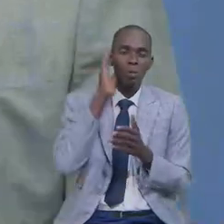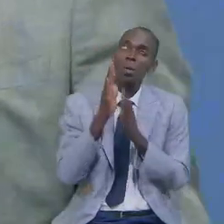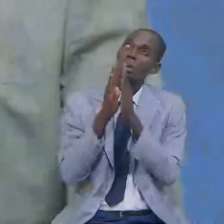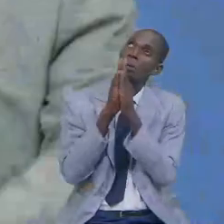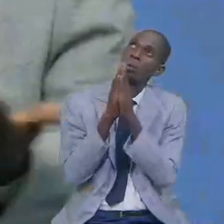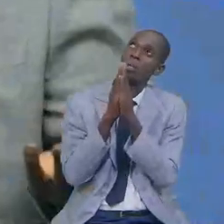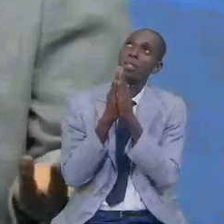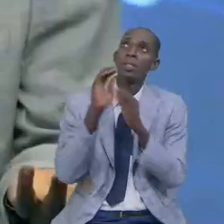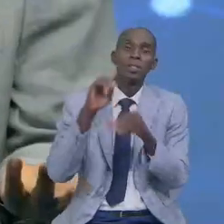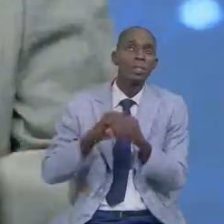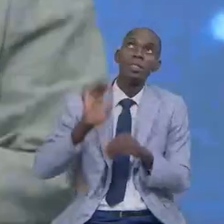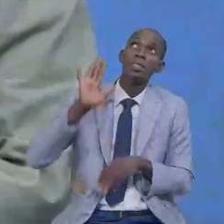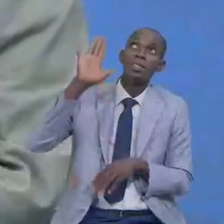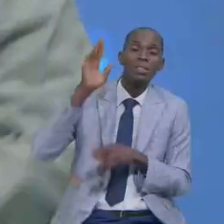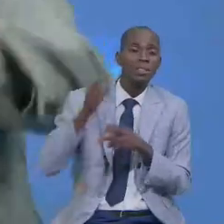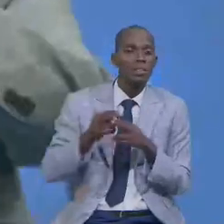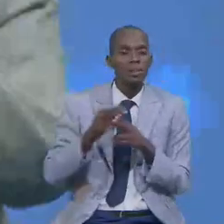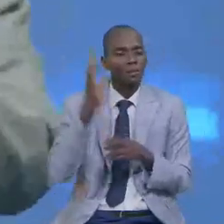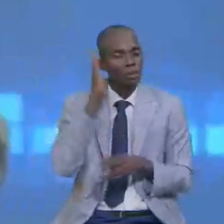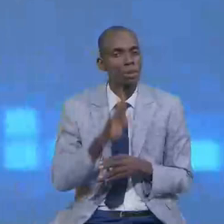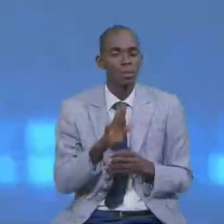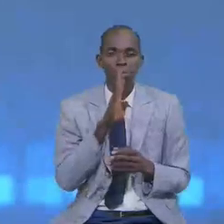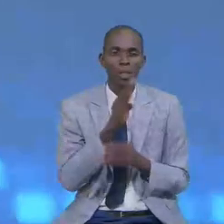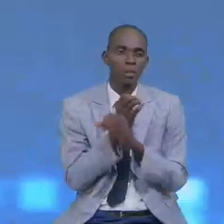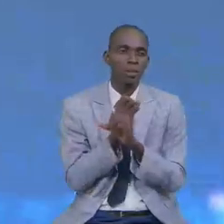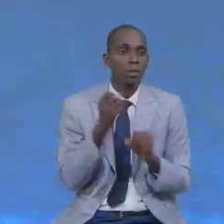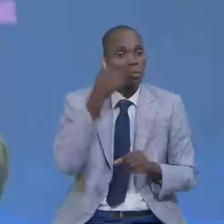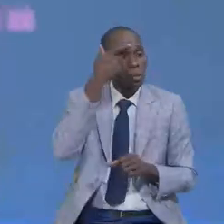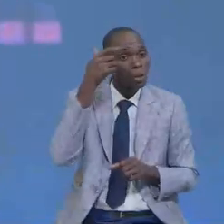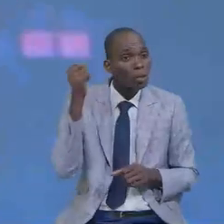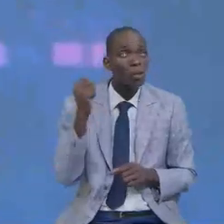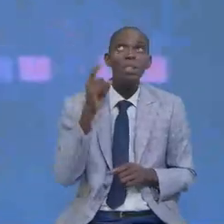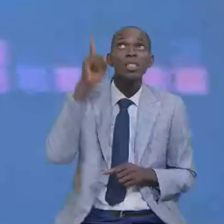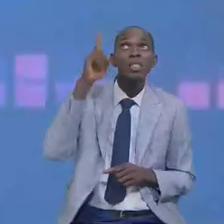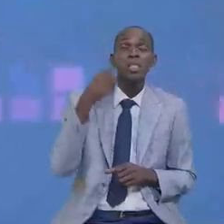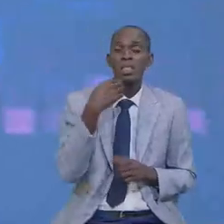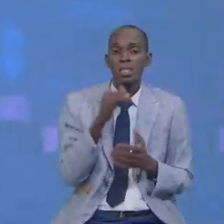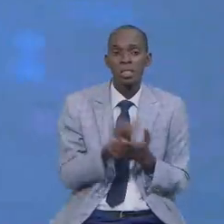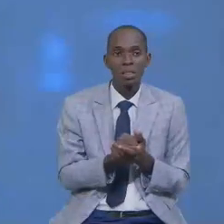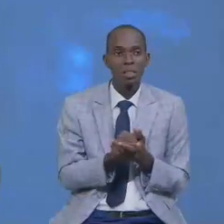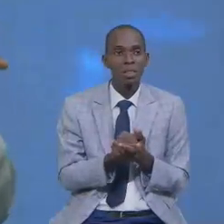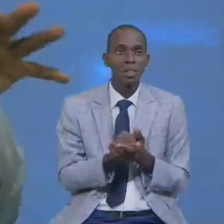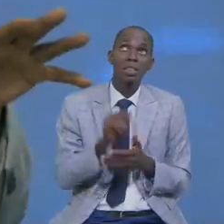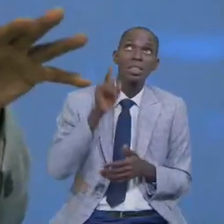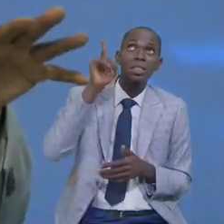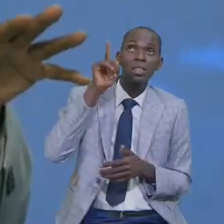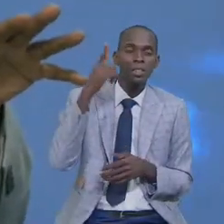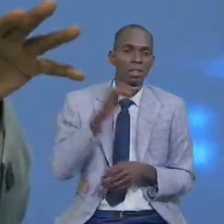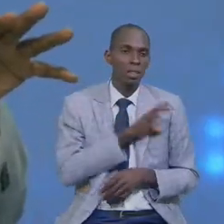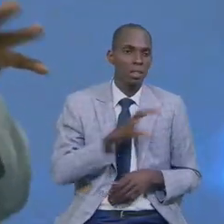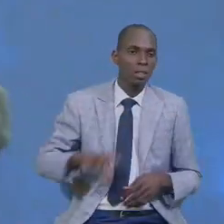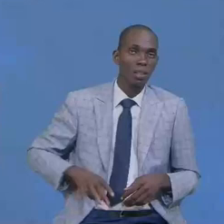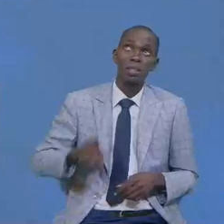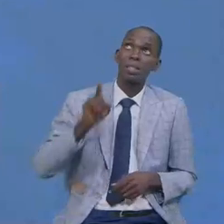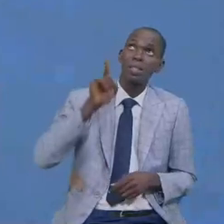invoquera son nom sera sauvé. Parce qu'il dit, lui Christ, lui notre